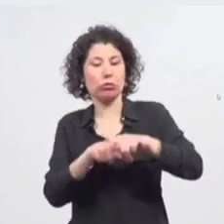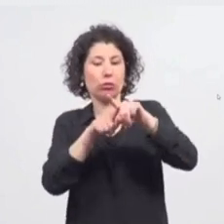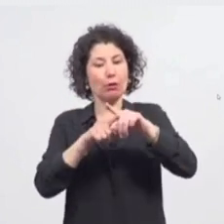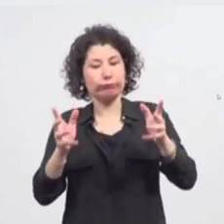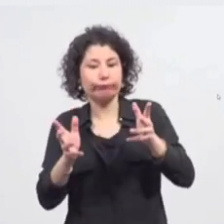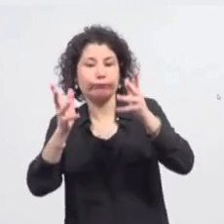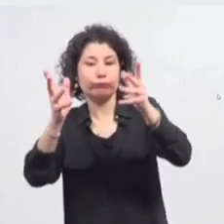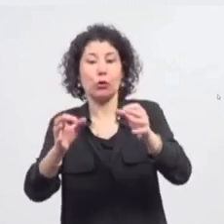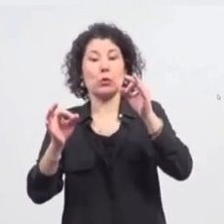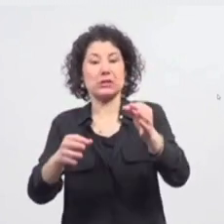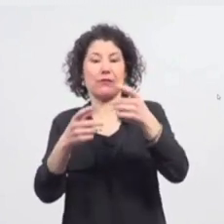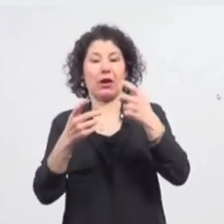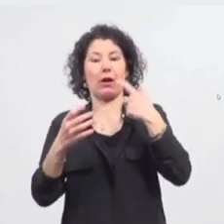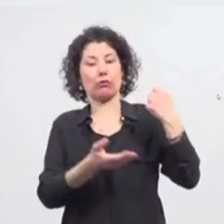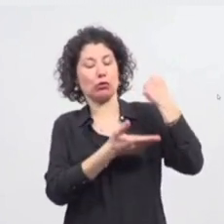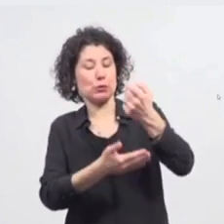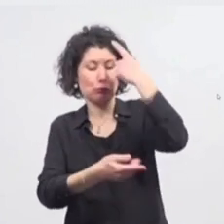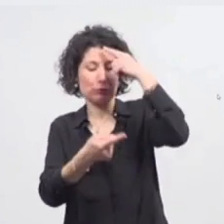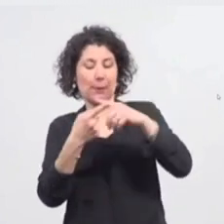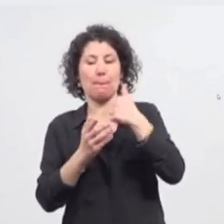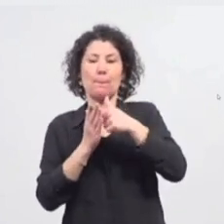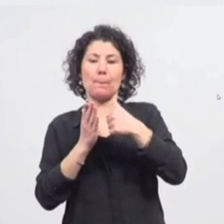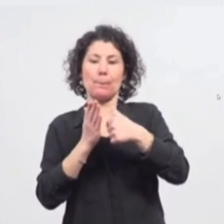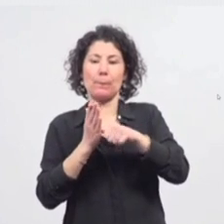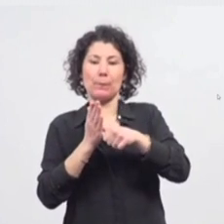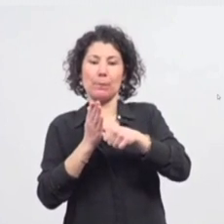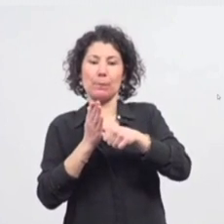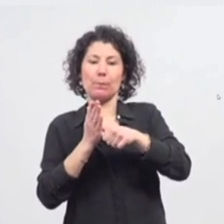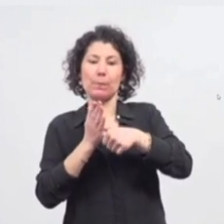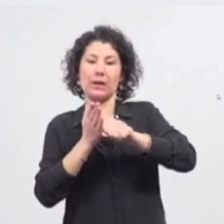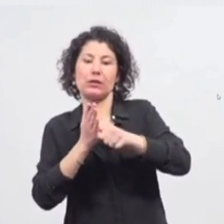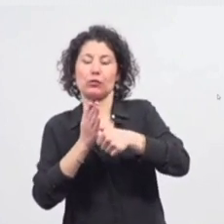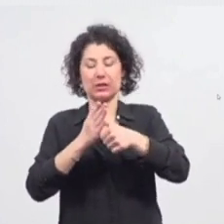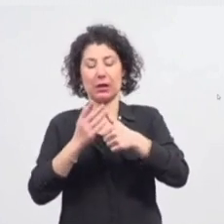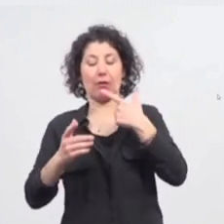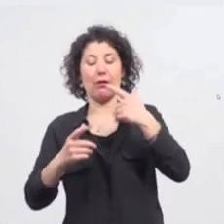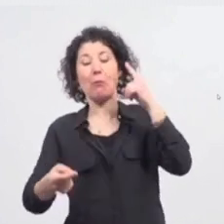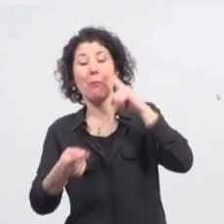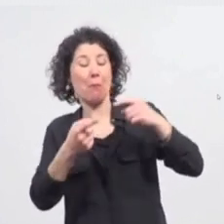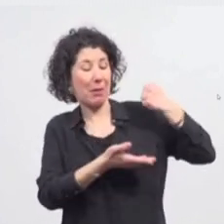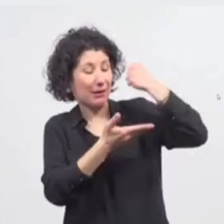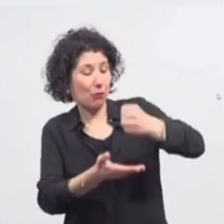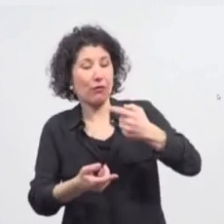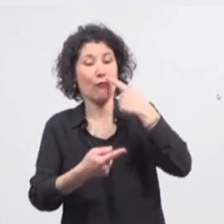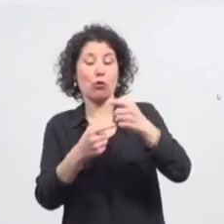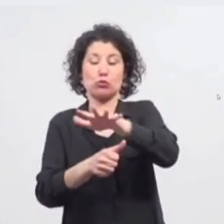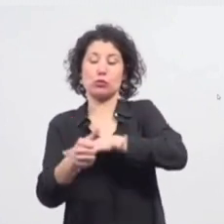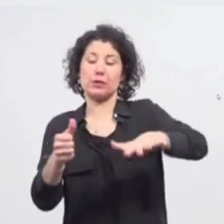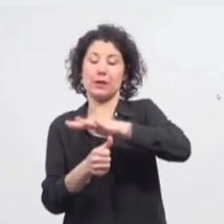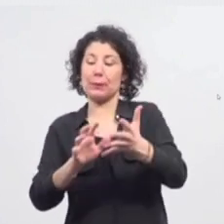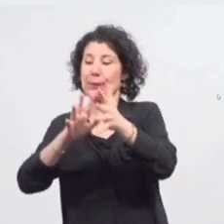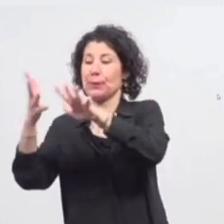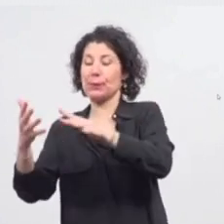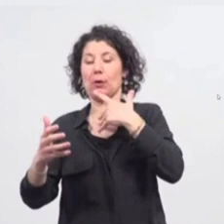politiques communes de valorisation adaptées aux mutations de notre société. Ils ont montré que